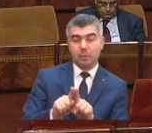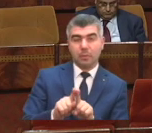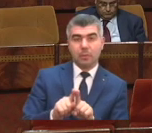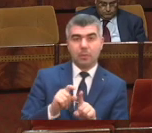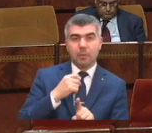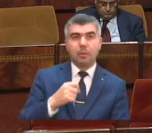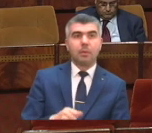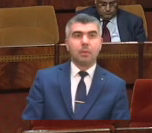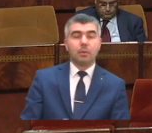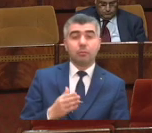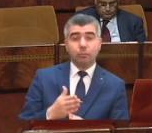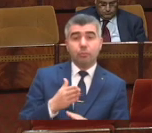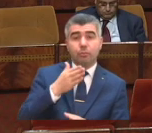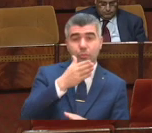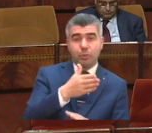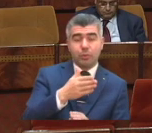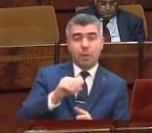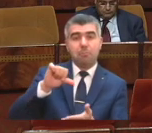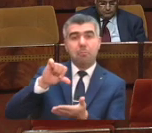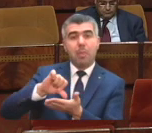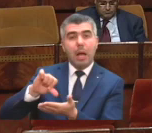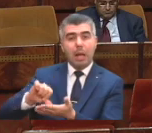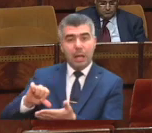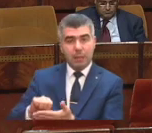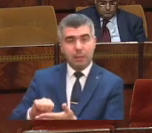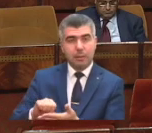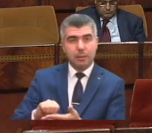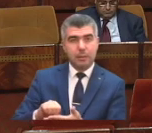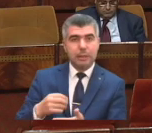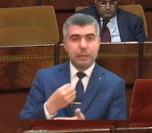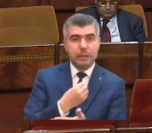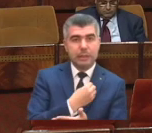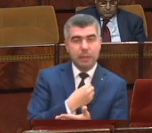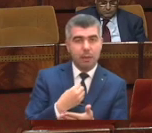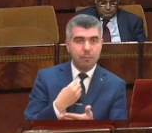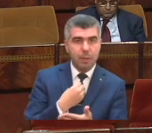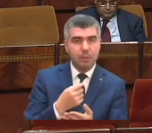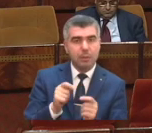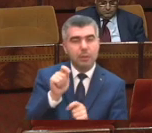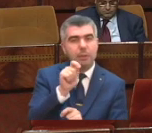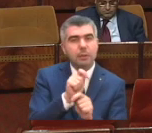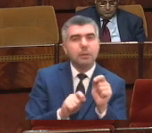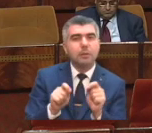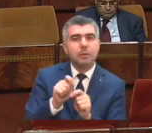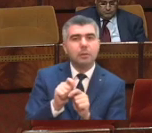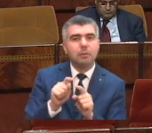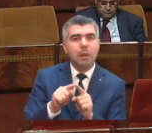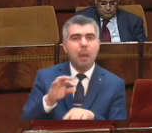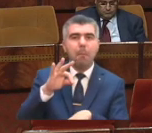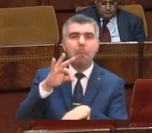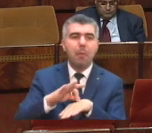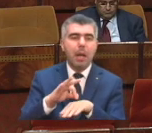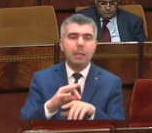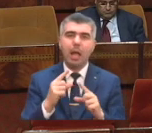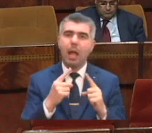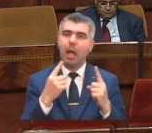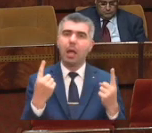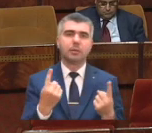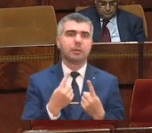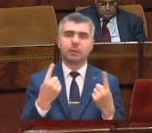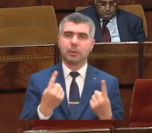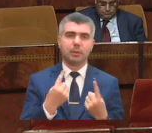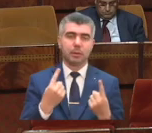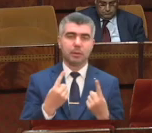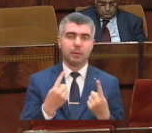كيمشيو للمراكز الصحيه والاستشفائيه كيتعاملوك على انهم مرضى عاديين وما عندهم